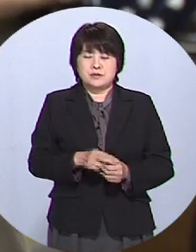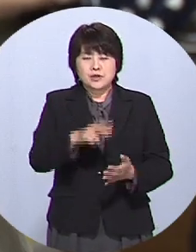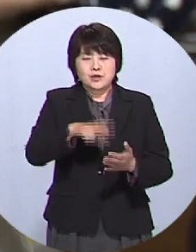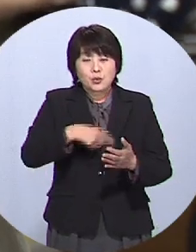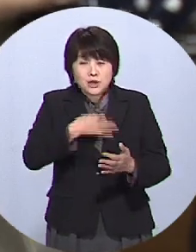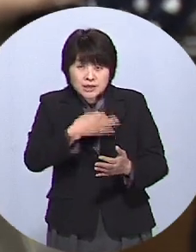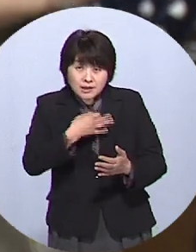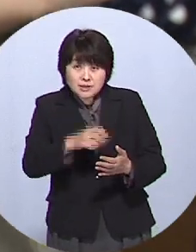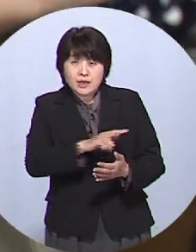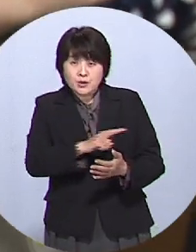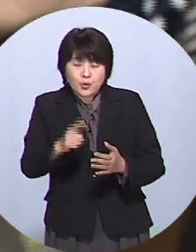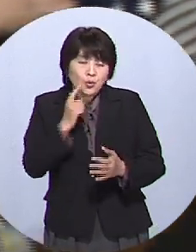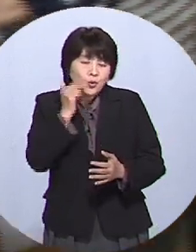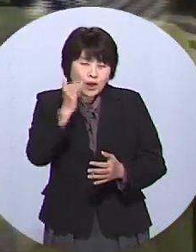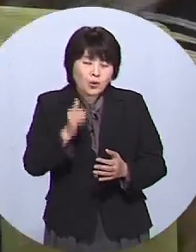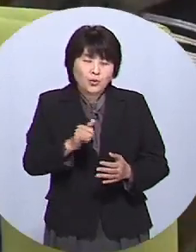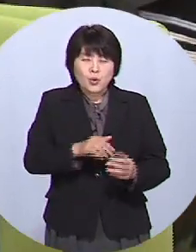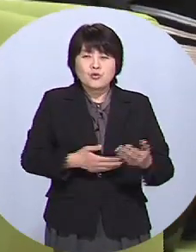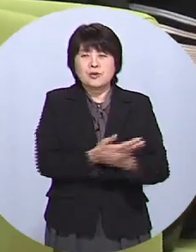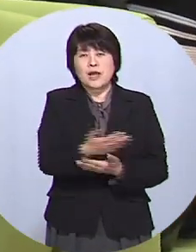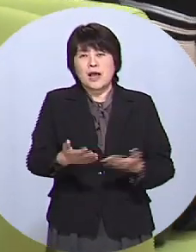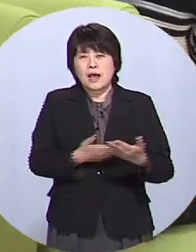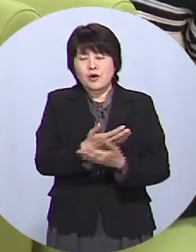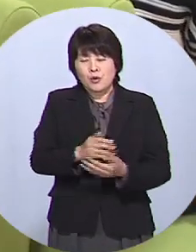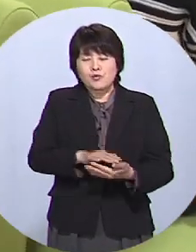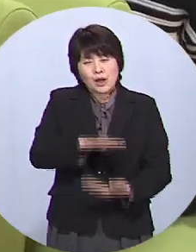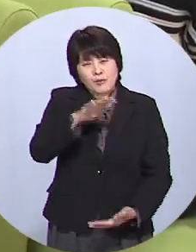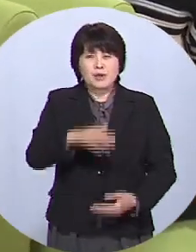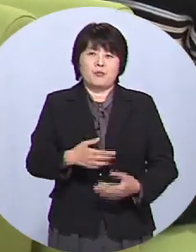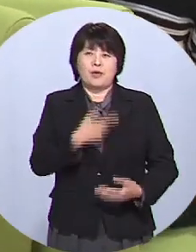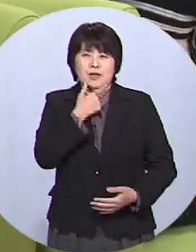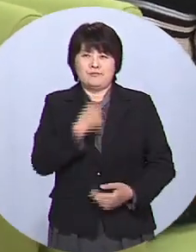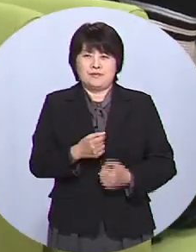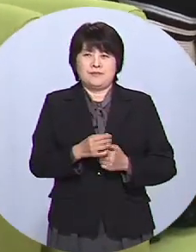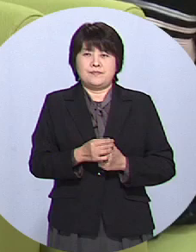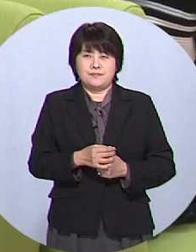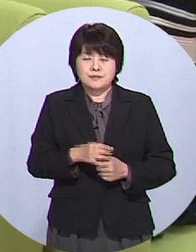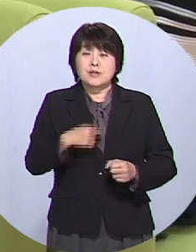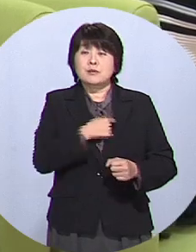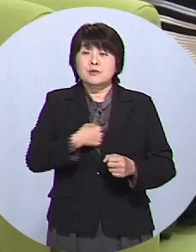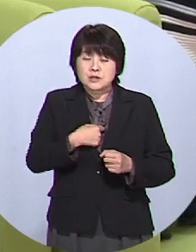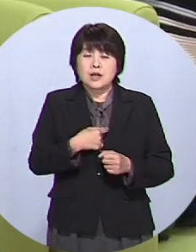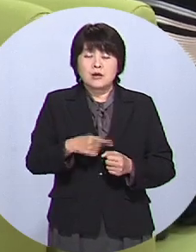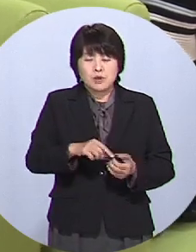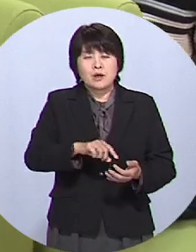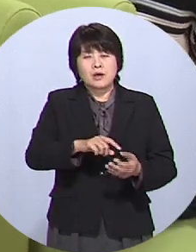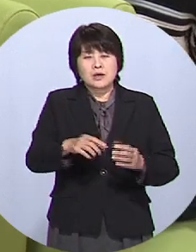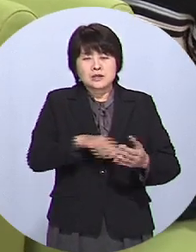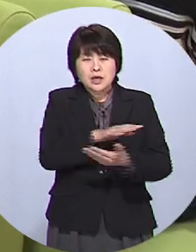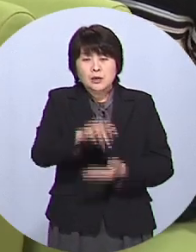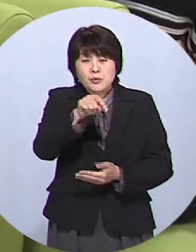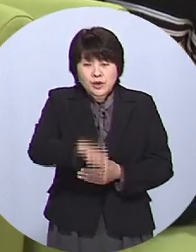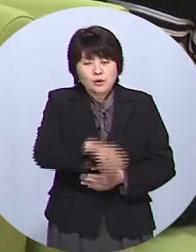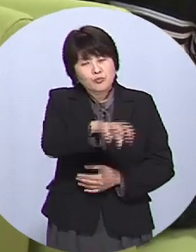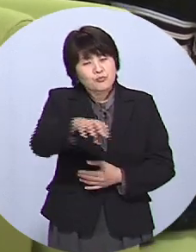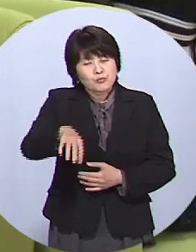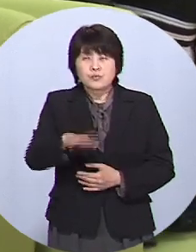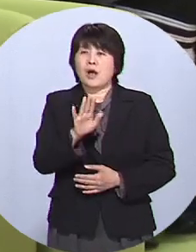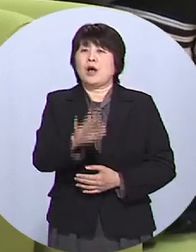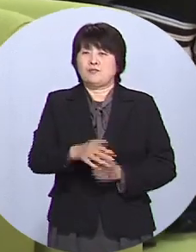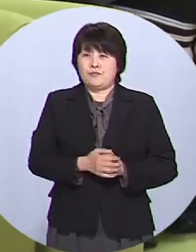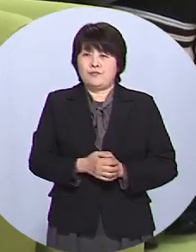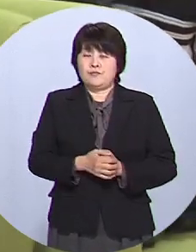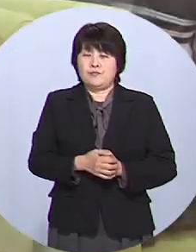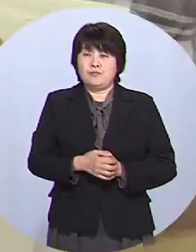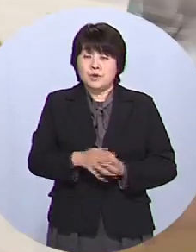などを通じ親子の触れ合いを深めてもらう取り組みで、県内でも多くの自治体で行われているんです。ちなみに